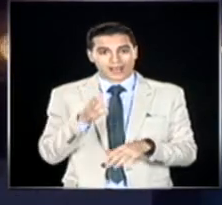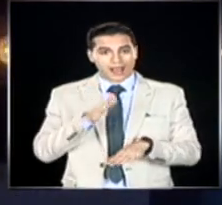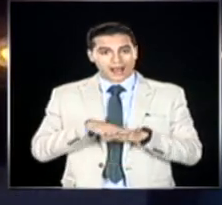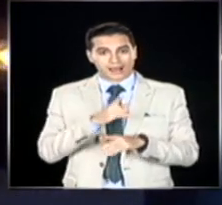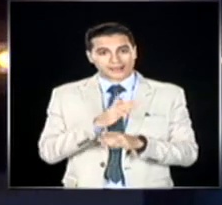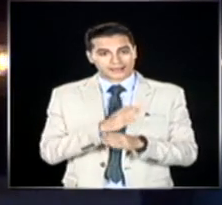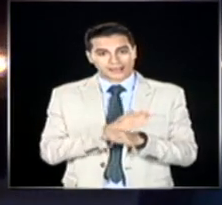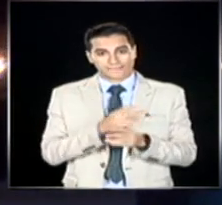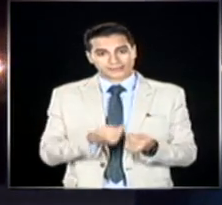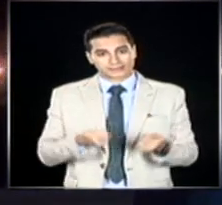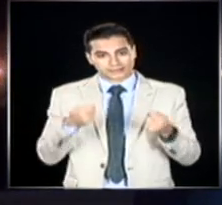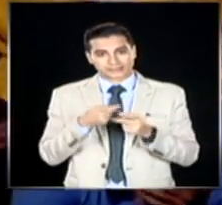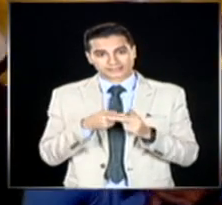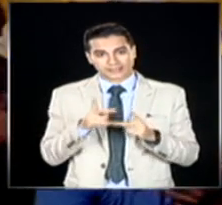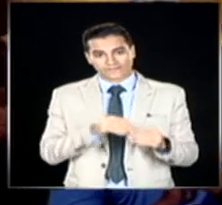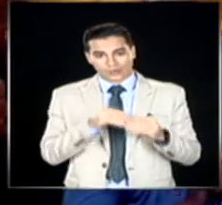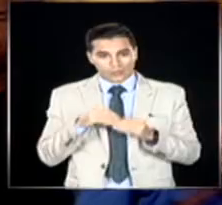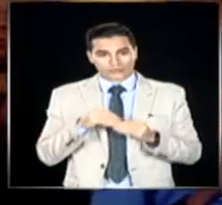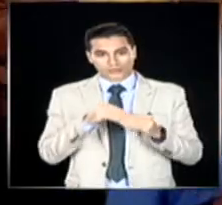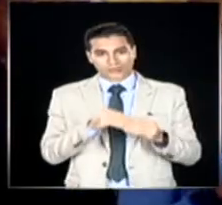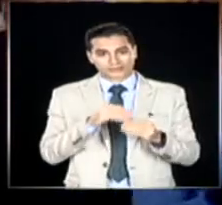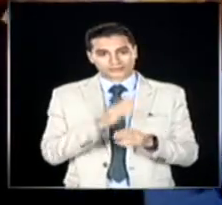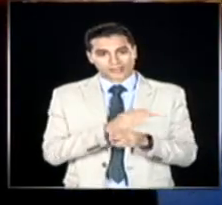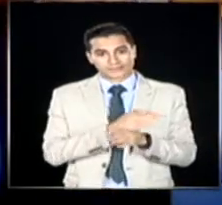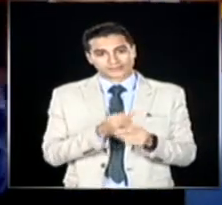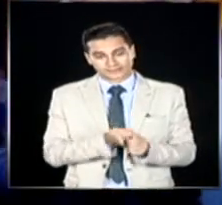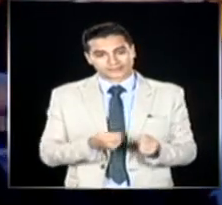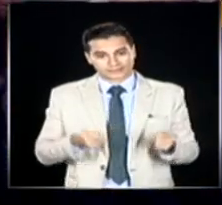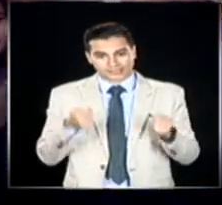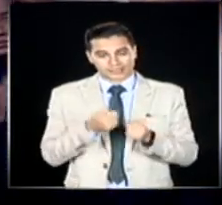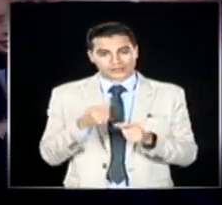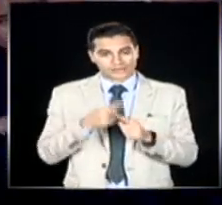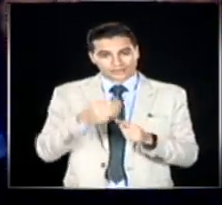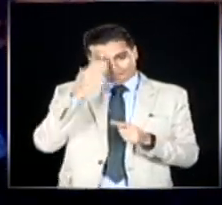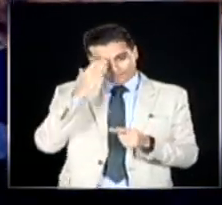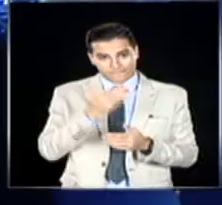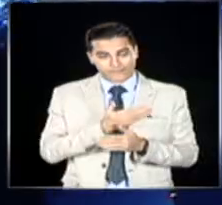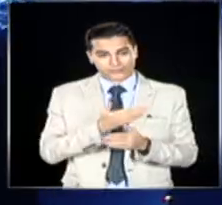كان سفر أو جزء معنوي. وأشكر فارس.